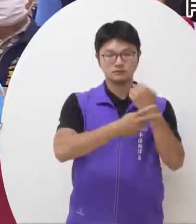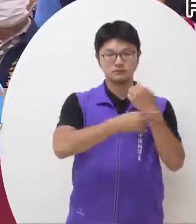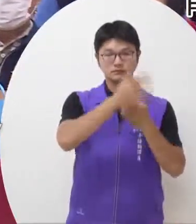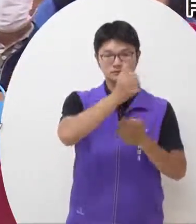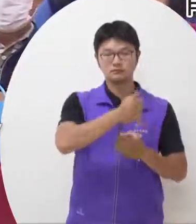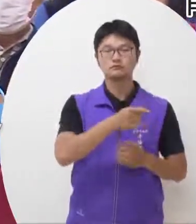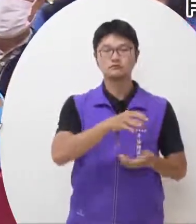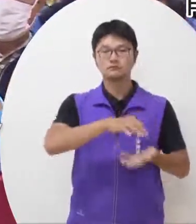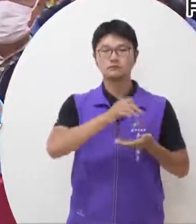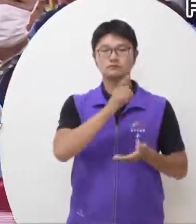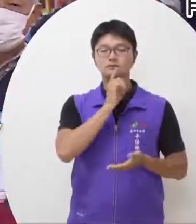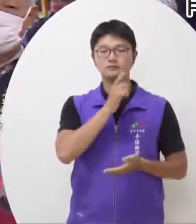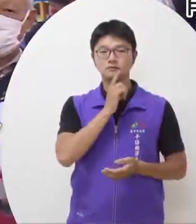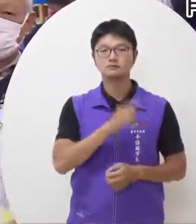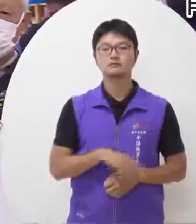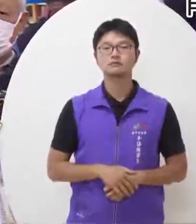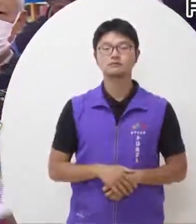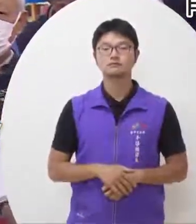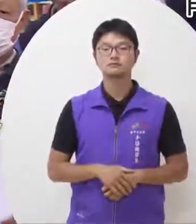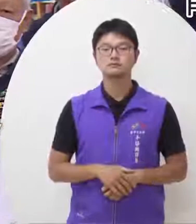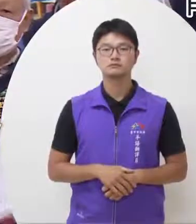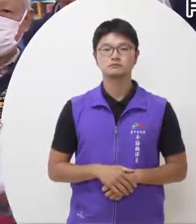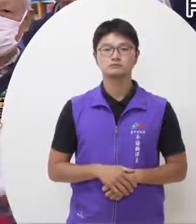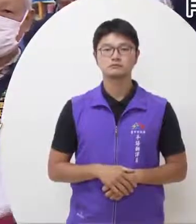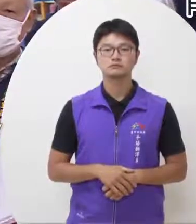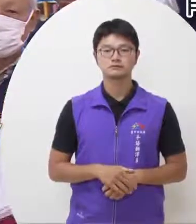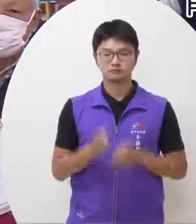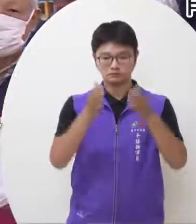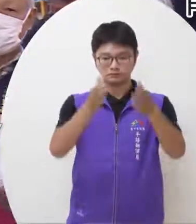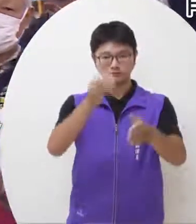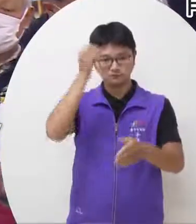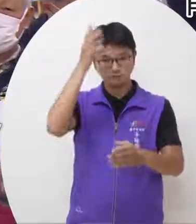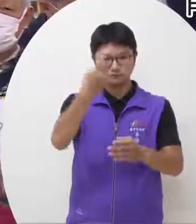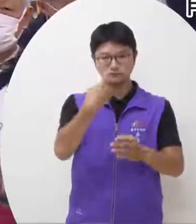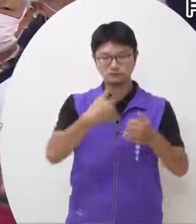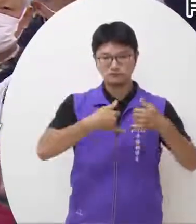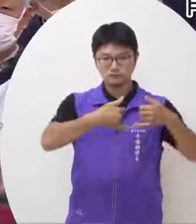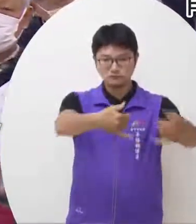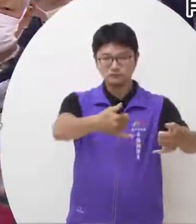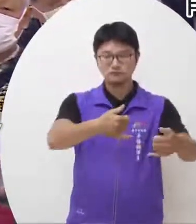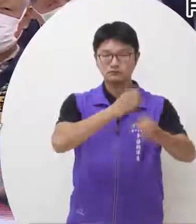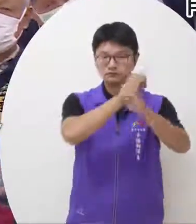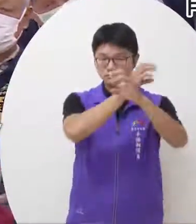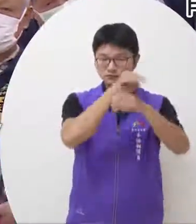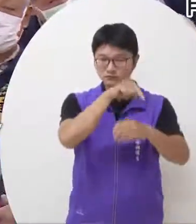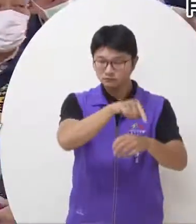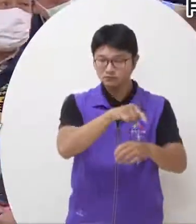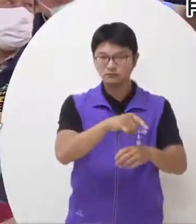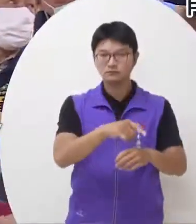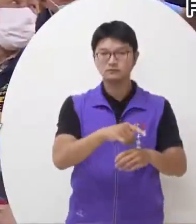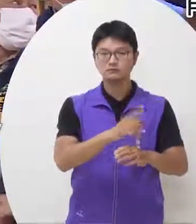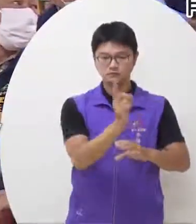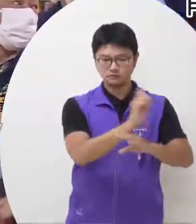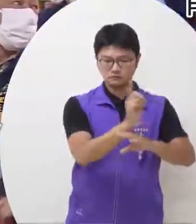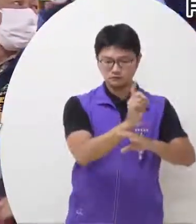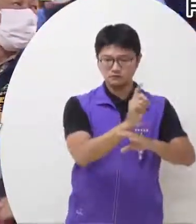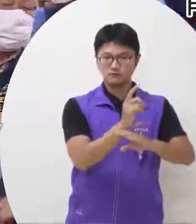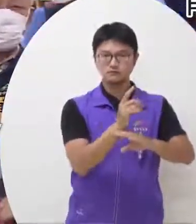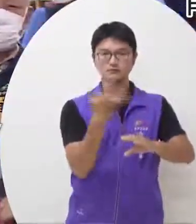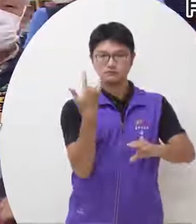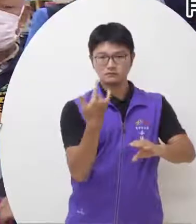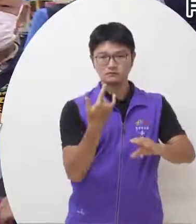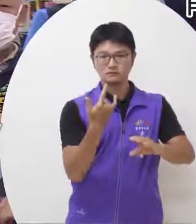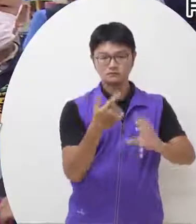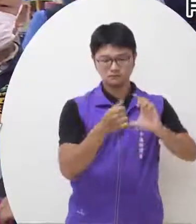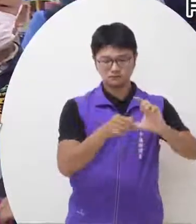一点是在我们提案单上面，那针对这个惠来路上面靠新光三月侧的计程车排班区的问题啦。那